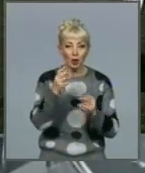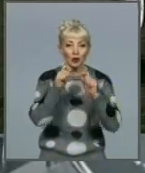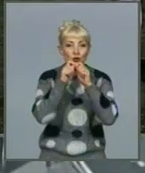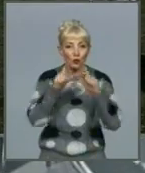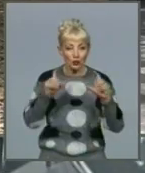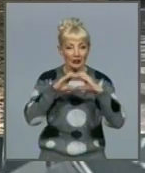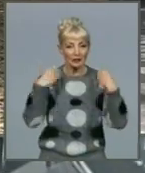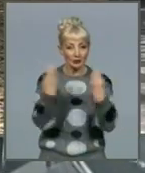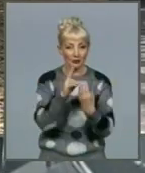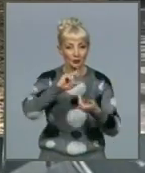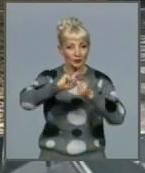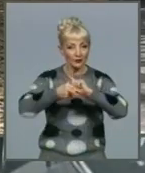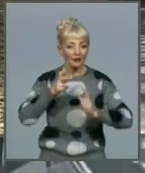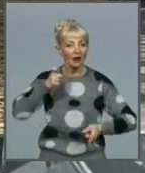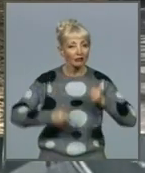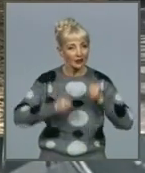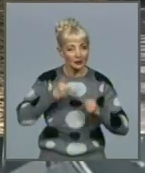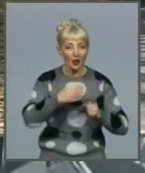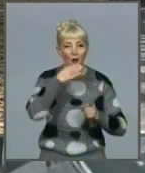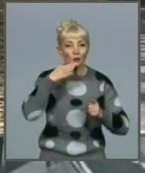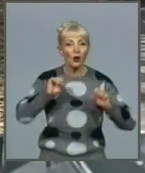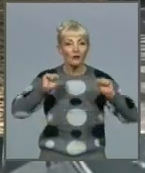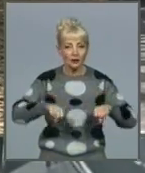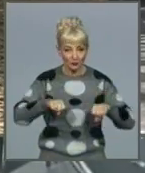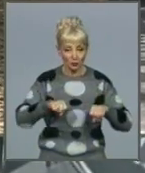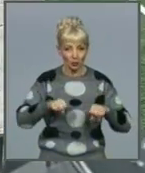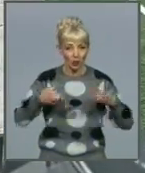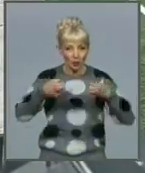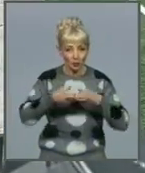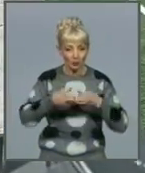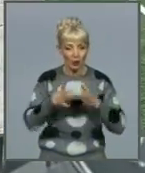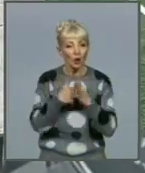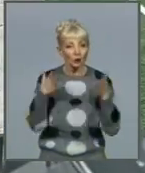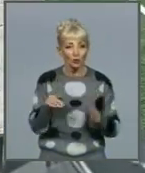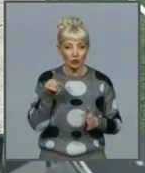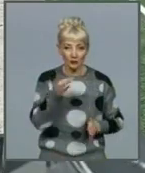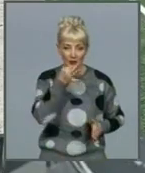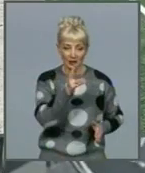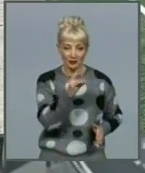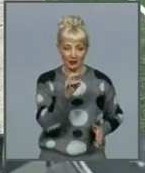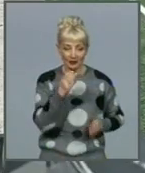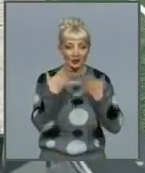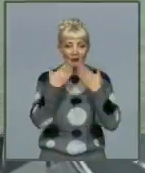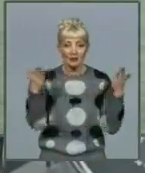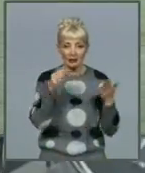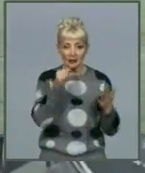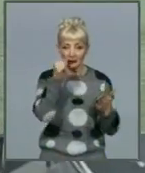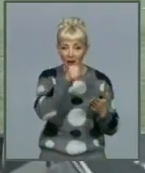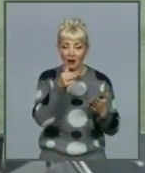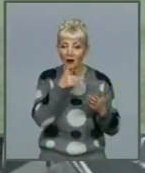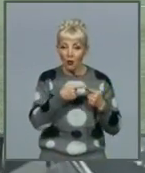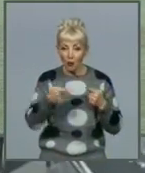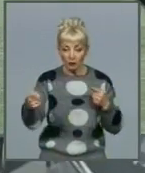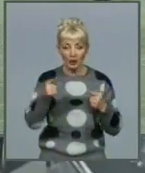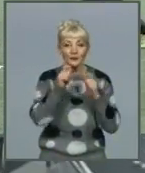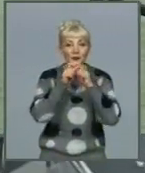на справжні багатофункціональні комплекси. Більше того, підкреслив Геннадій Кернес, за останні роки у навчальних закладах міста